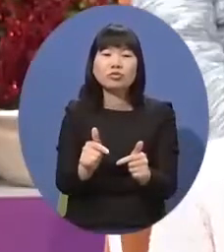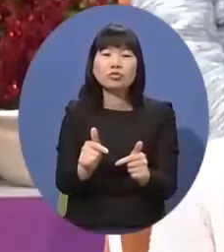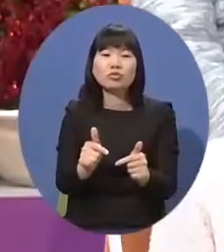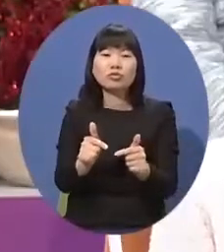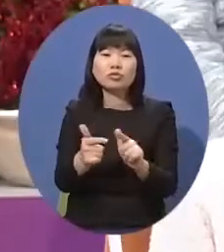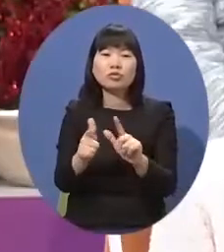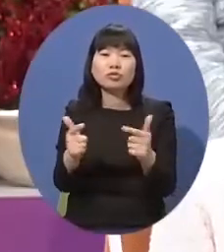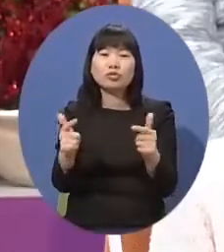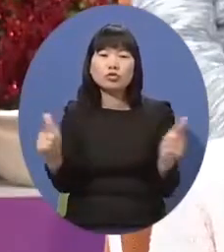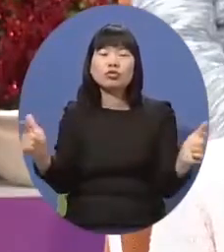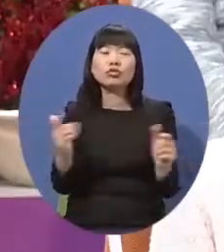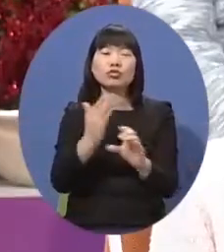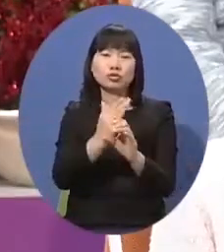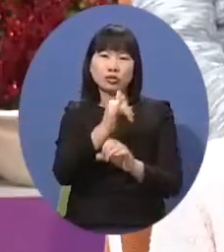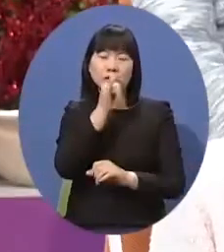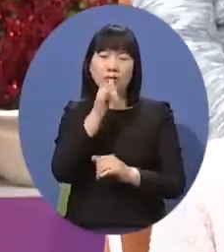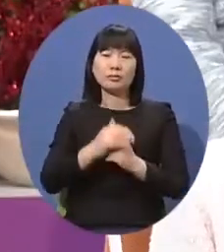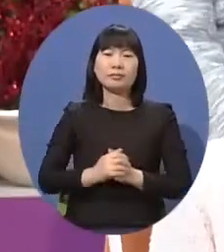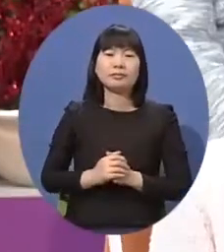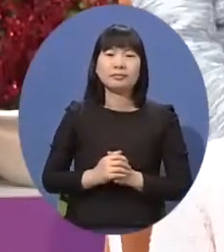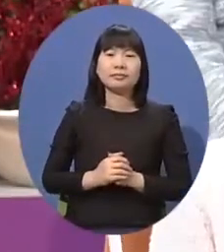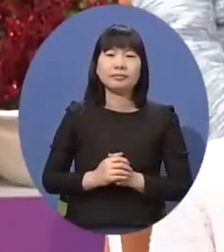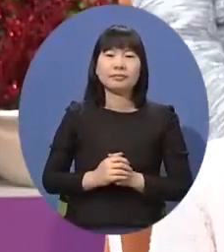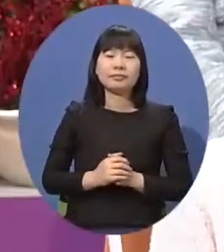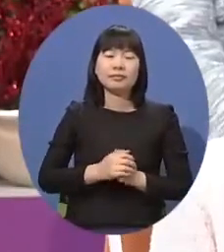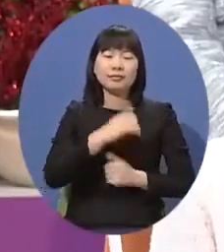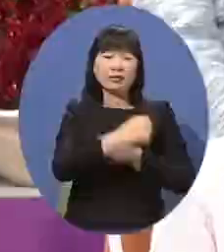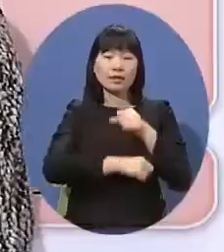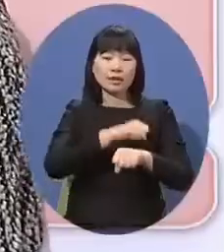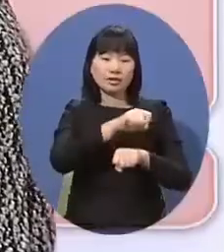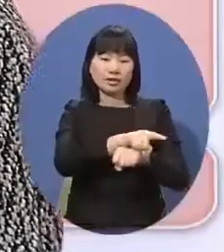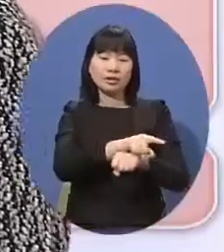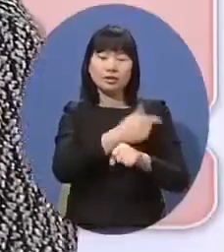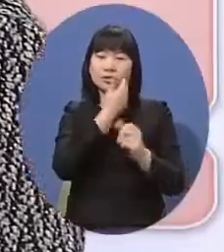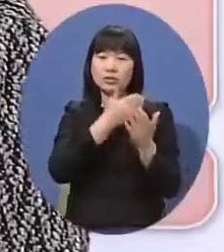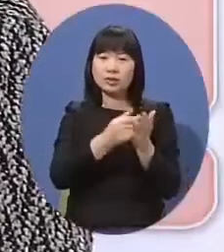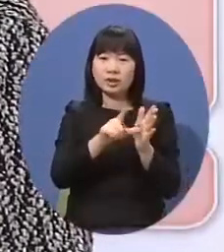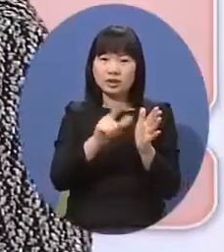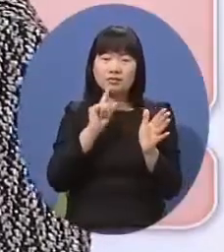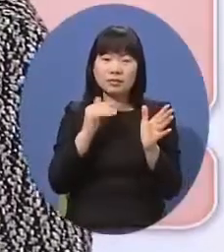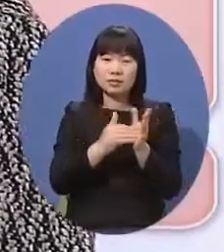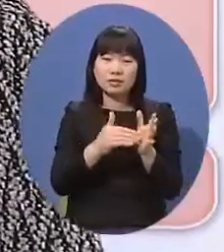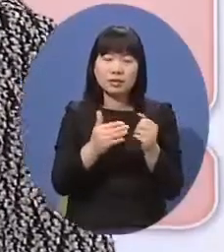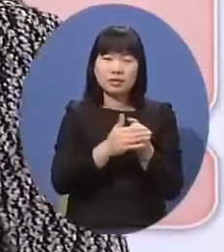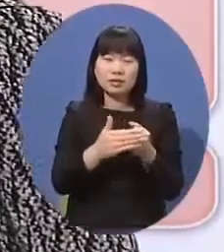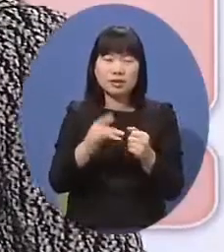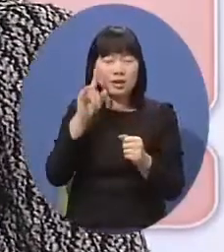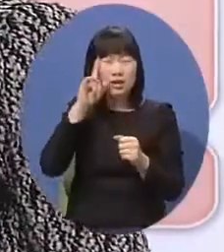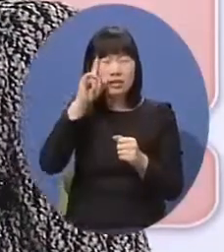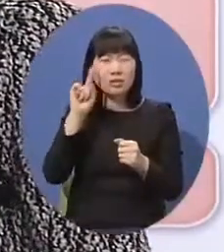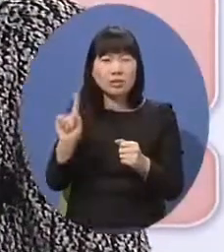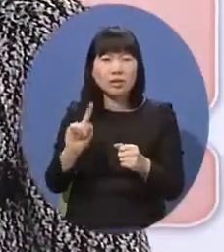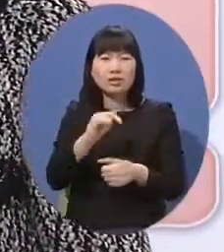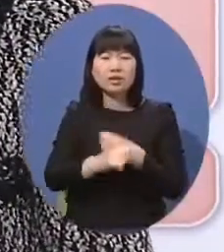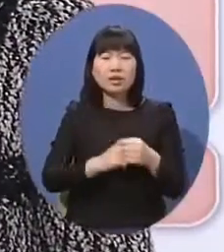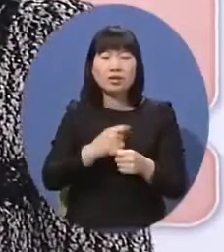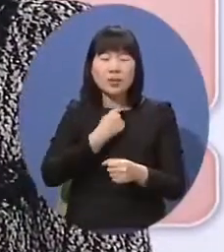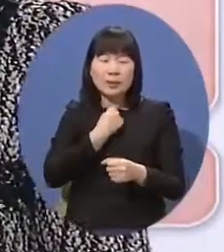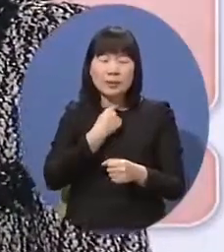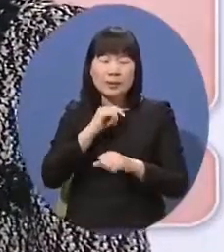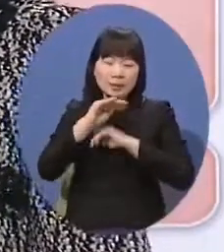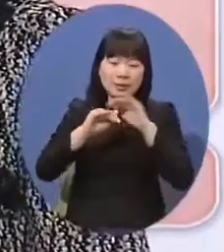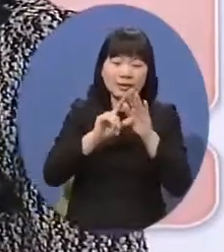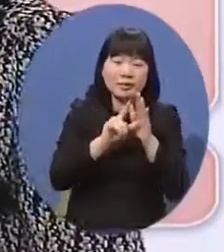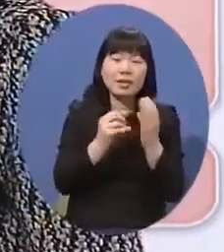그런 것들이 이제 많이 생기게 되고요. 또 이때는 자율성이 아주 중요한 시기이기 때문에, 이때 스트레스는 자율의 욕구가 침범람할 때